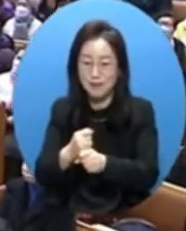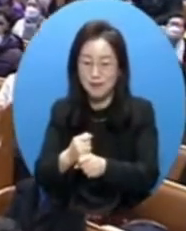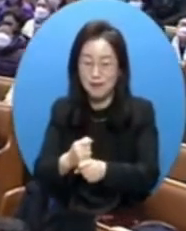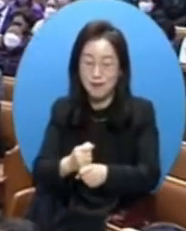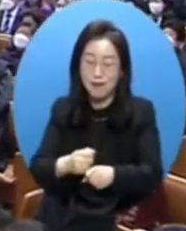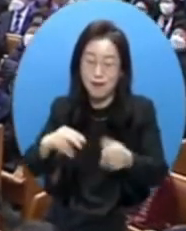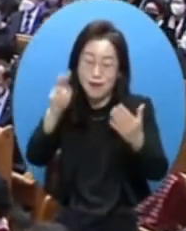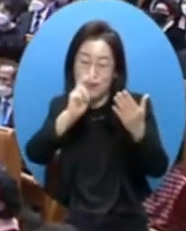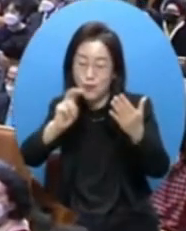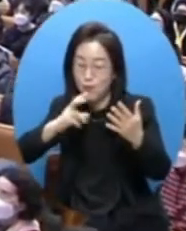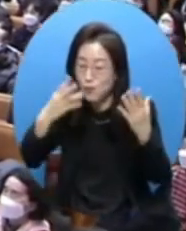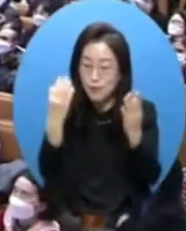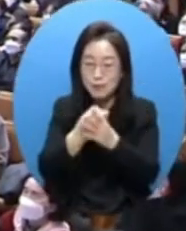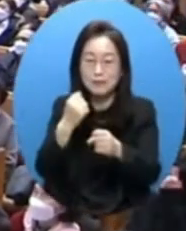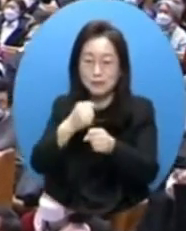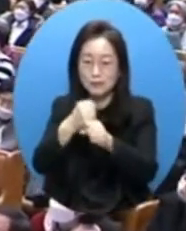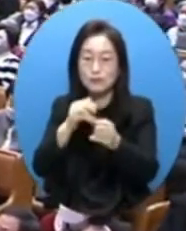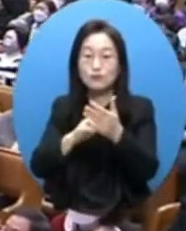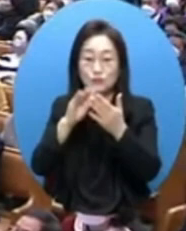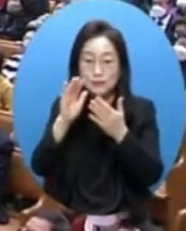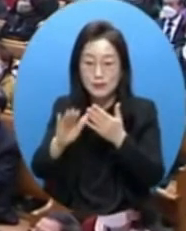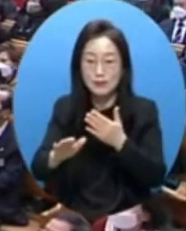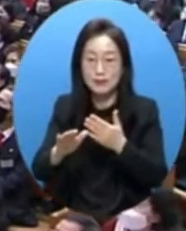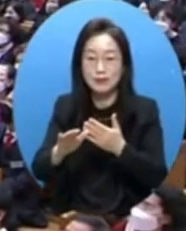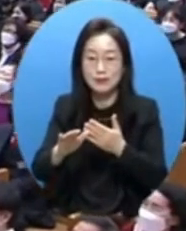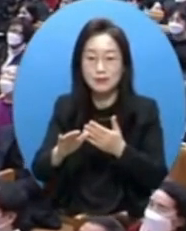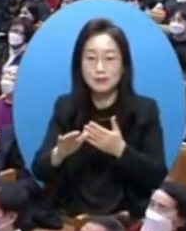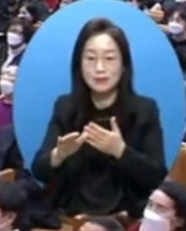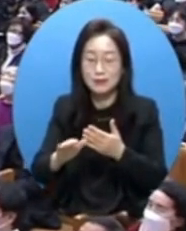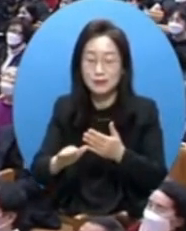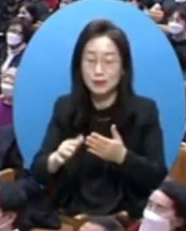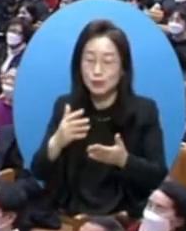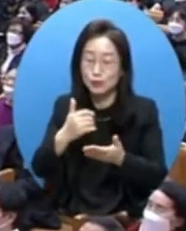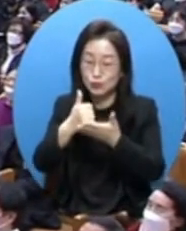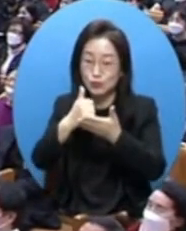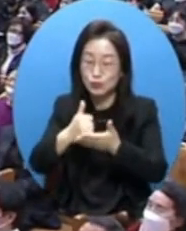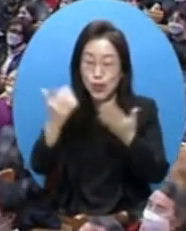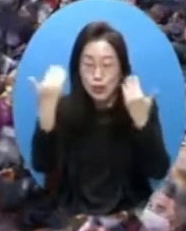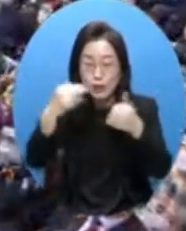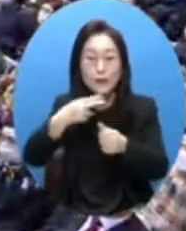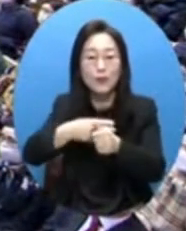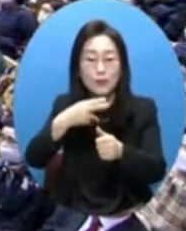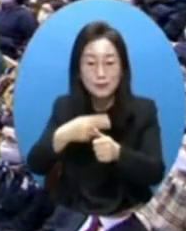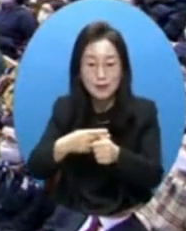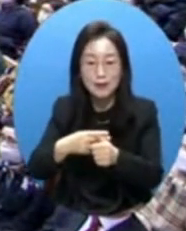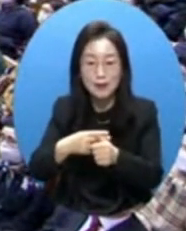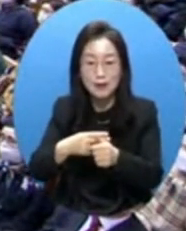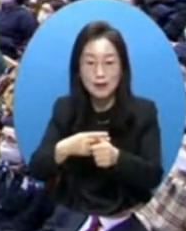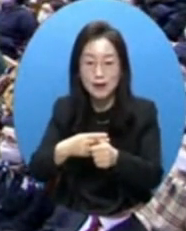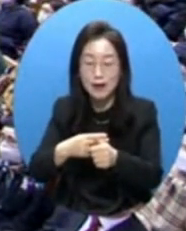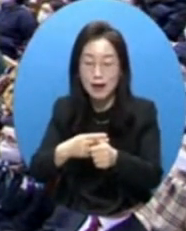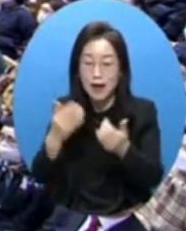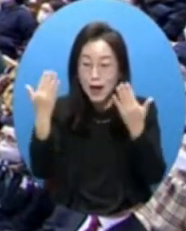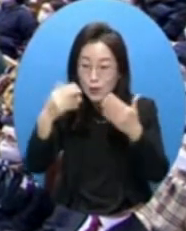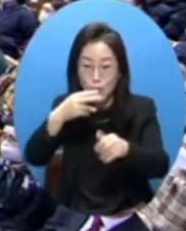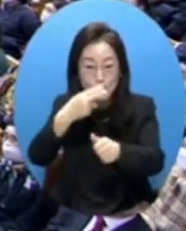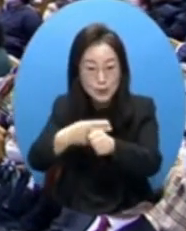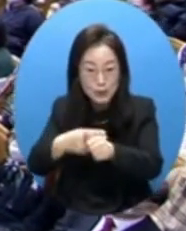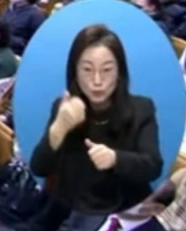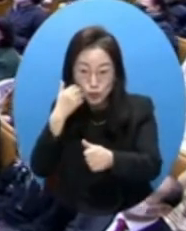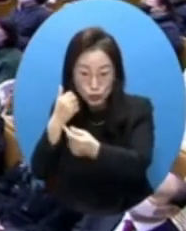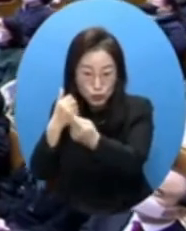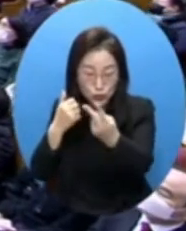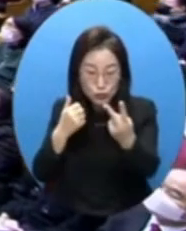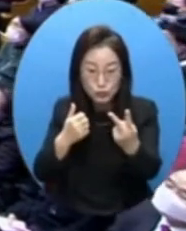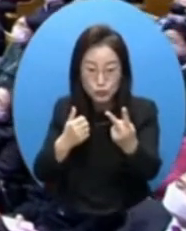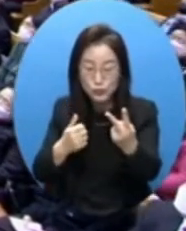곡이 완성된 다음에 그 주일학교 교사 그 학교에 있던 선생님 두 분하고